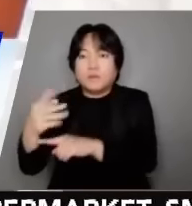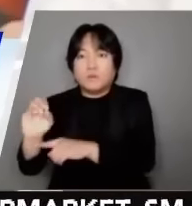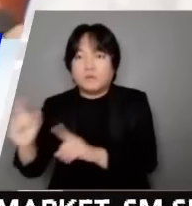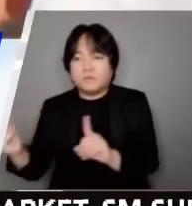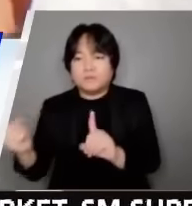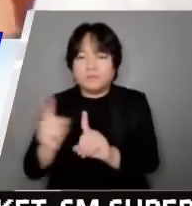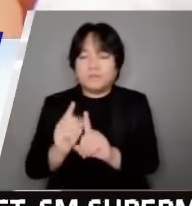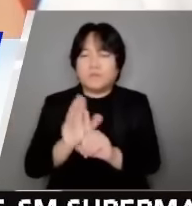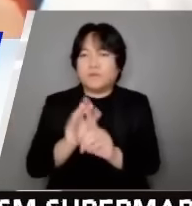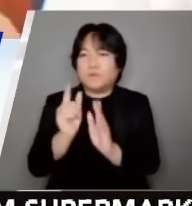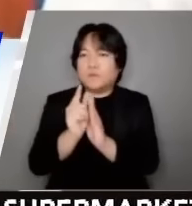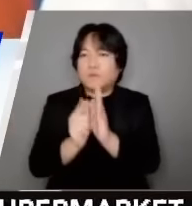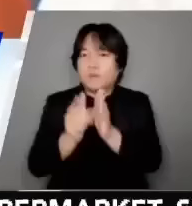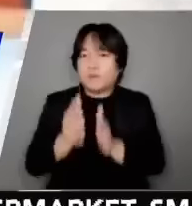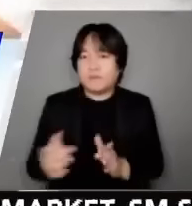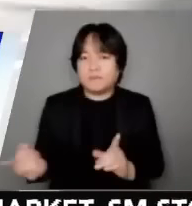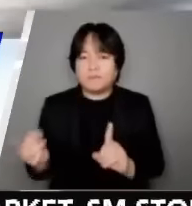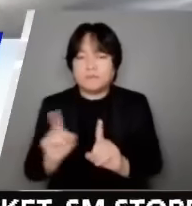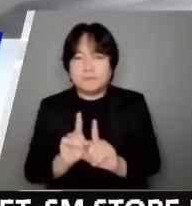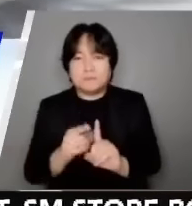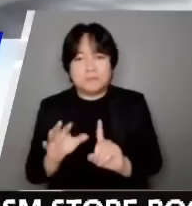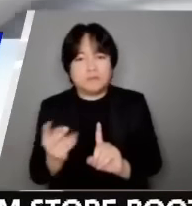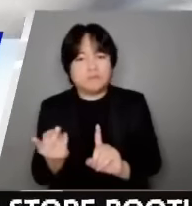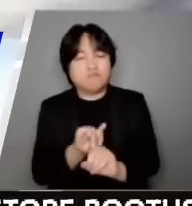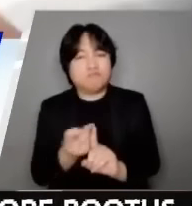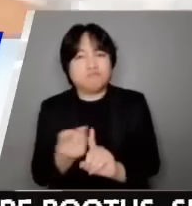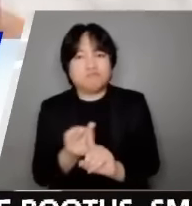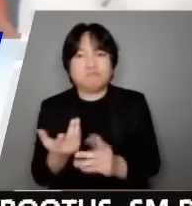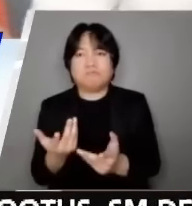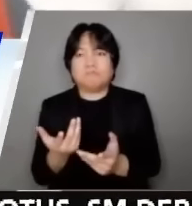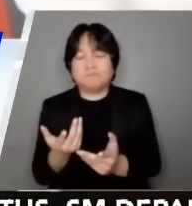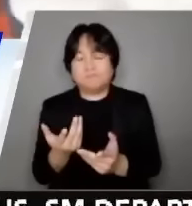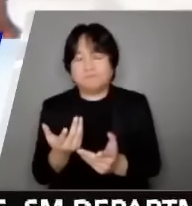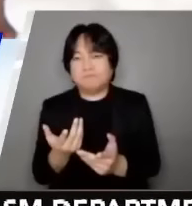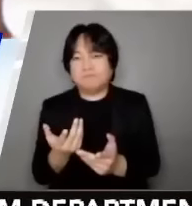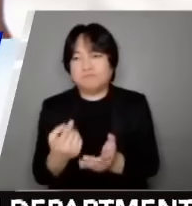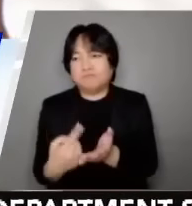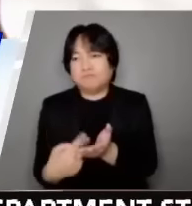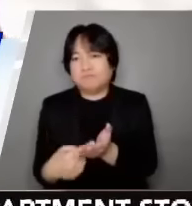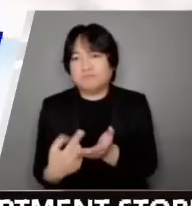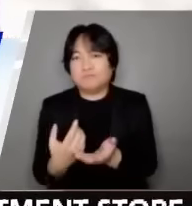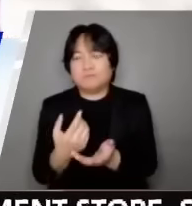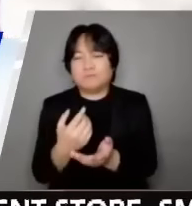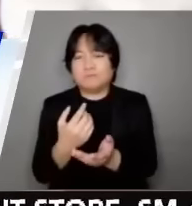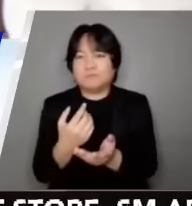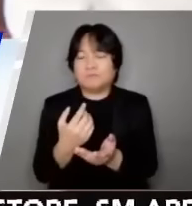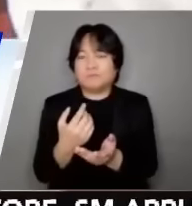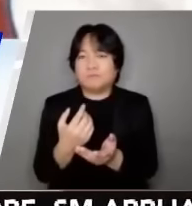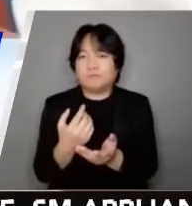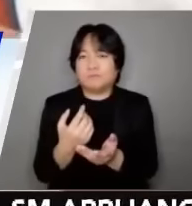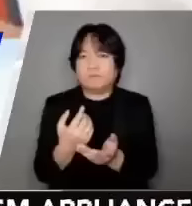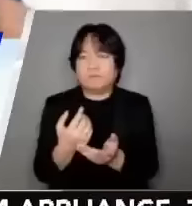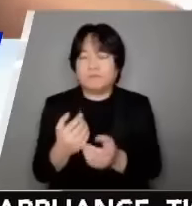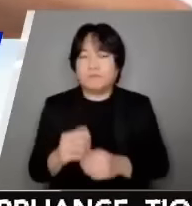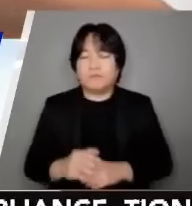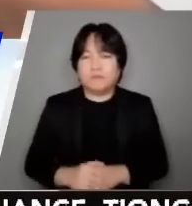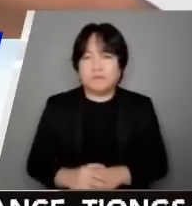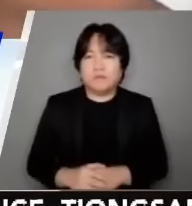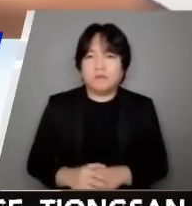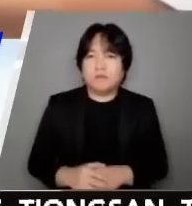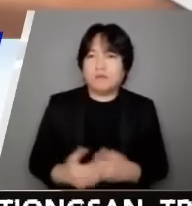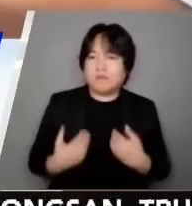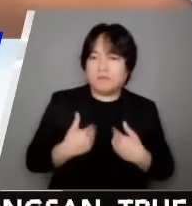dahil parang lumalabas at bumabalik at despite na Meron pong ah arrest warrant ay